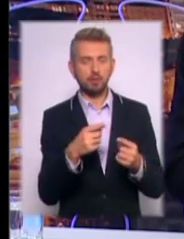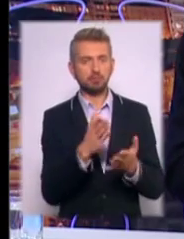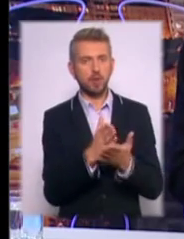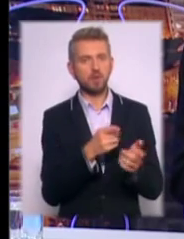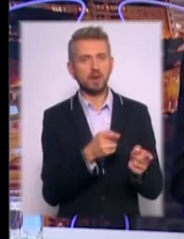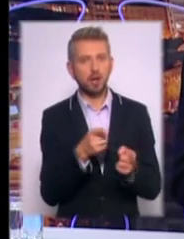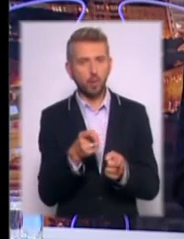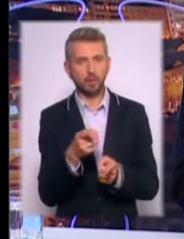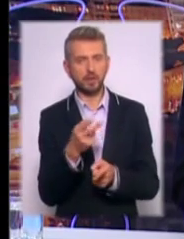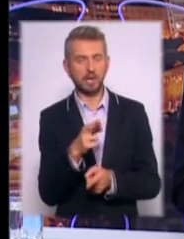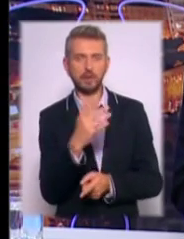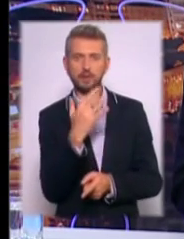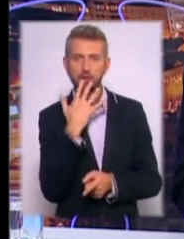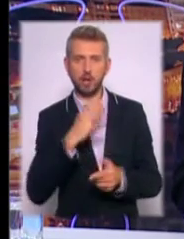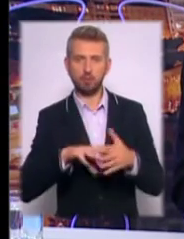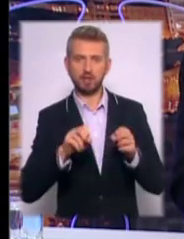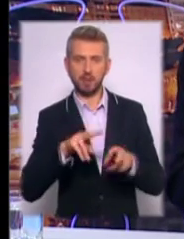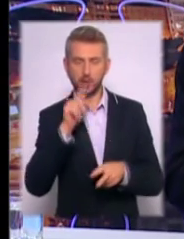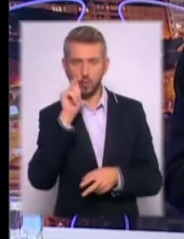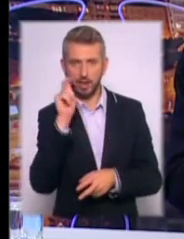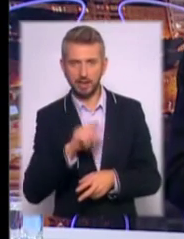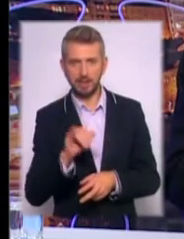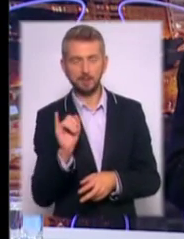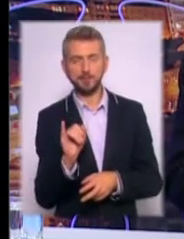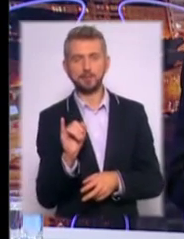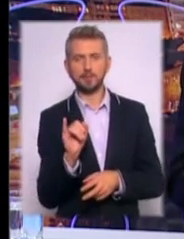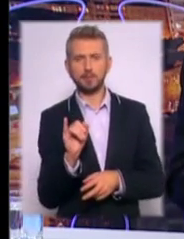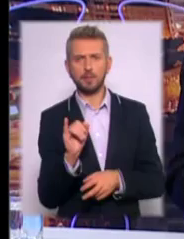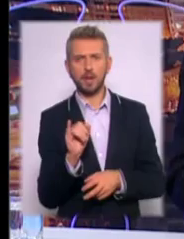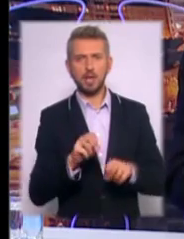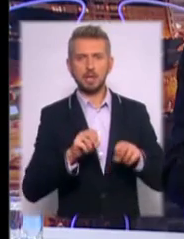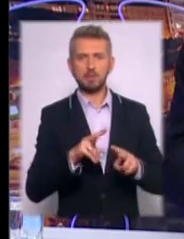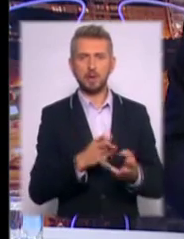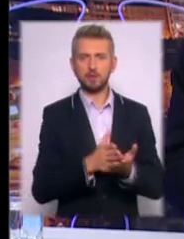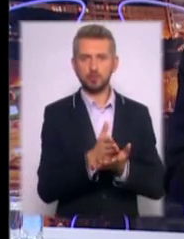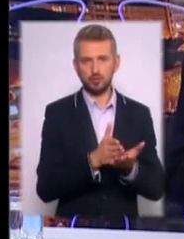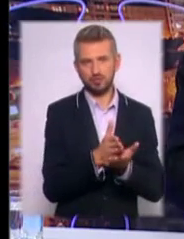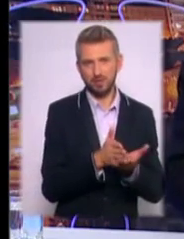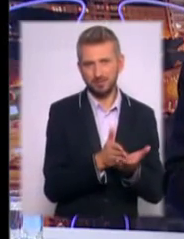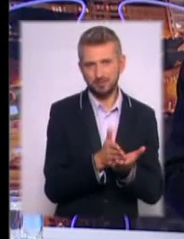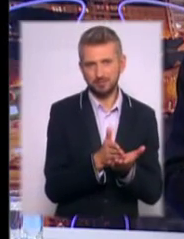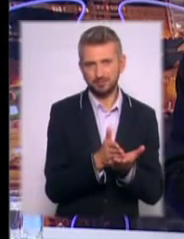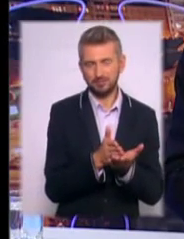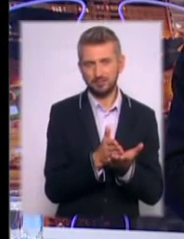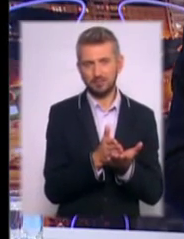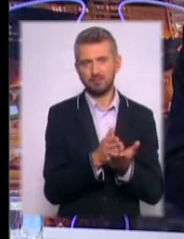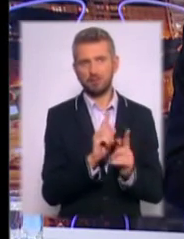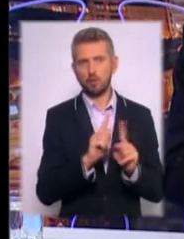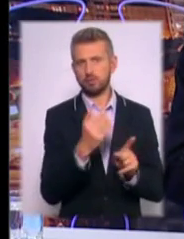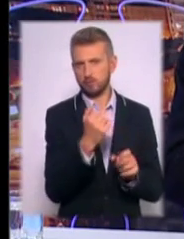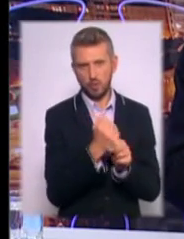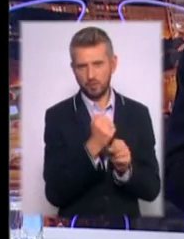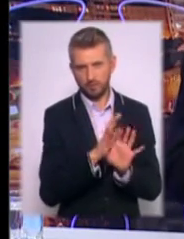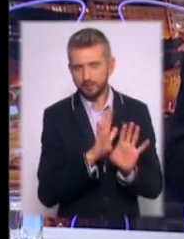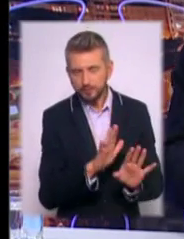для національної безпеки України, і спецслужбам, в силу там певних особливостей їх роботи, вони,